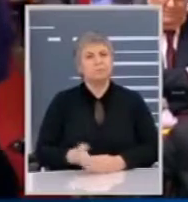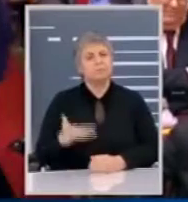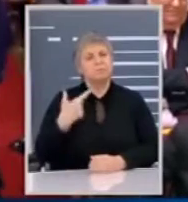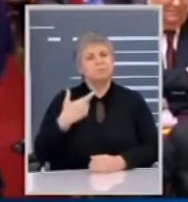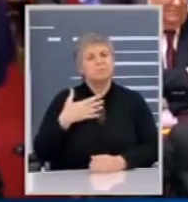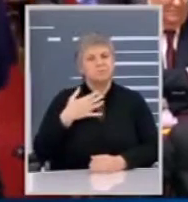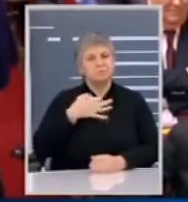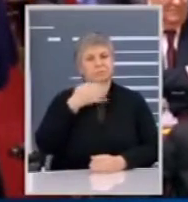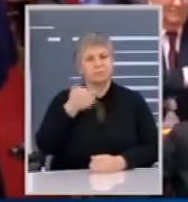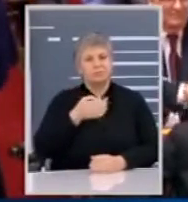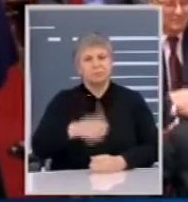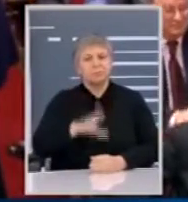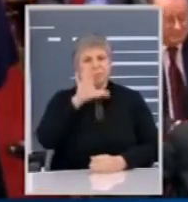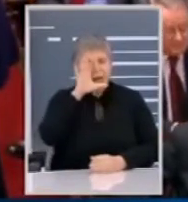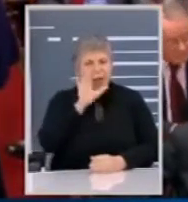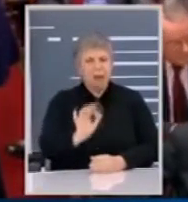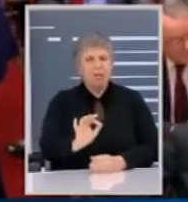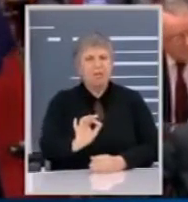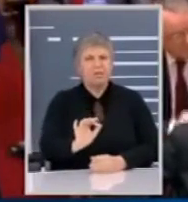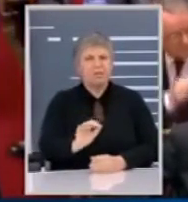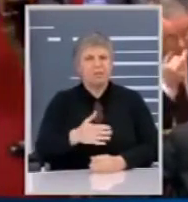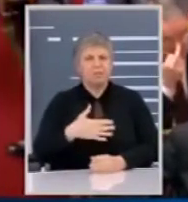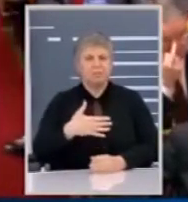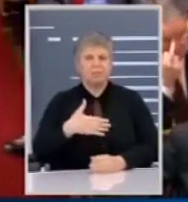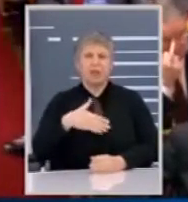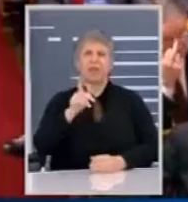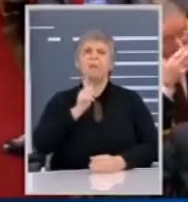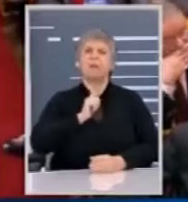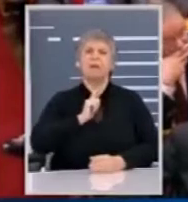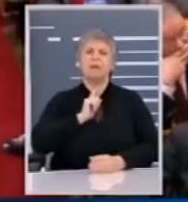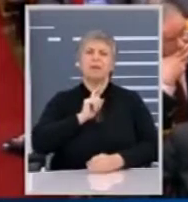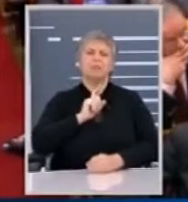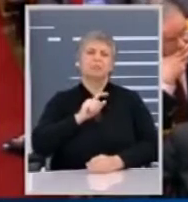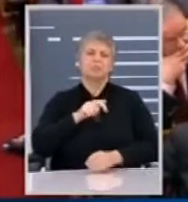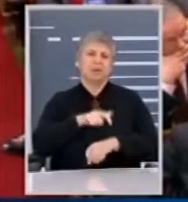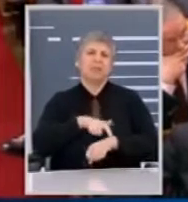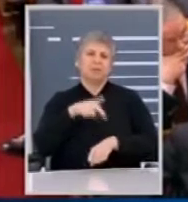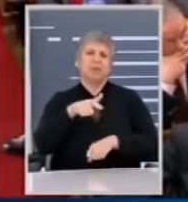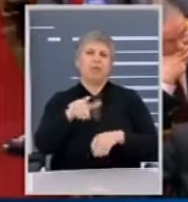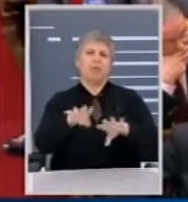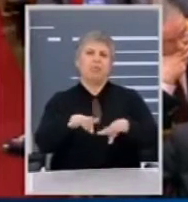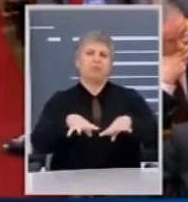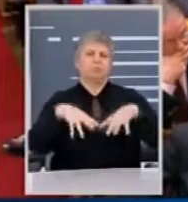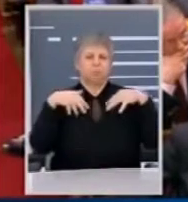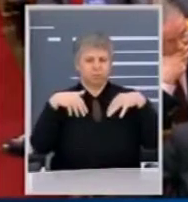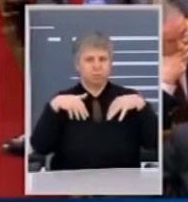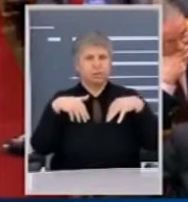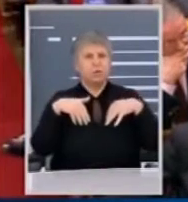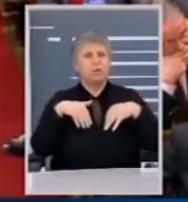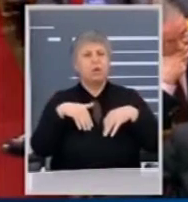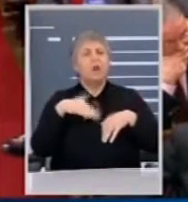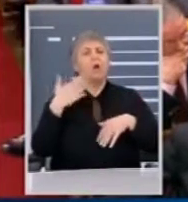Πραγματικά δεν περίμενα ότι σε αυτήν εδώ πέρα την αίθουσα θα έφτανε η μέρα που